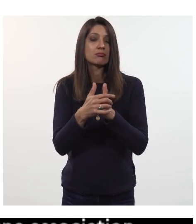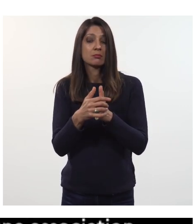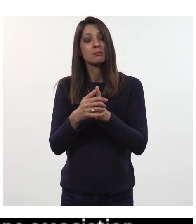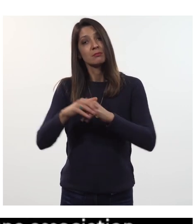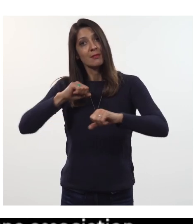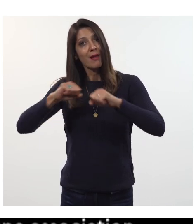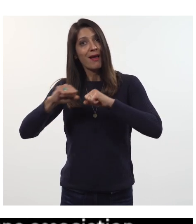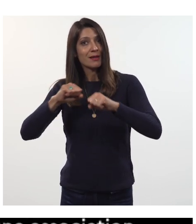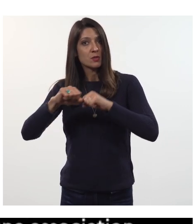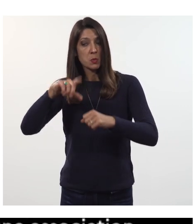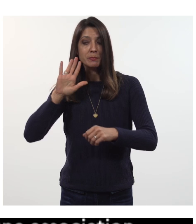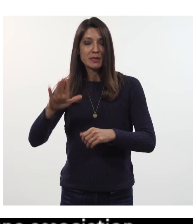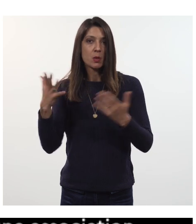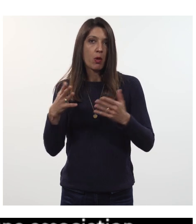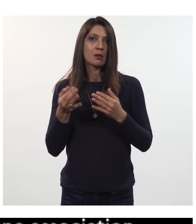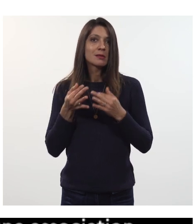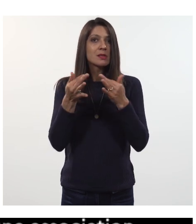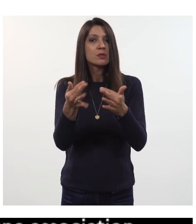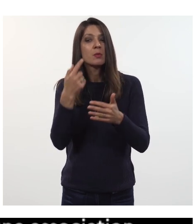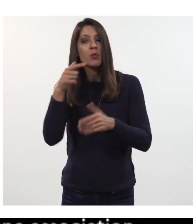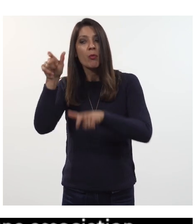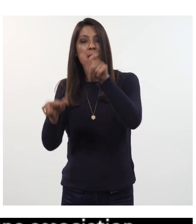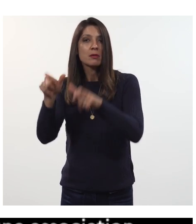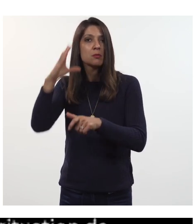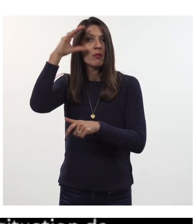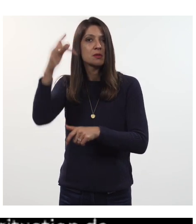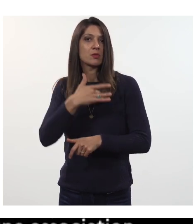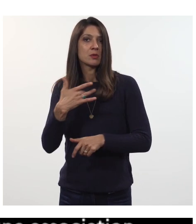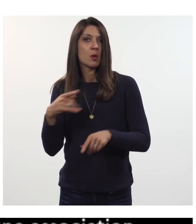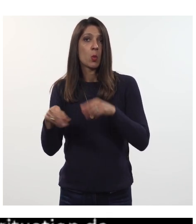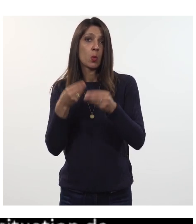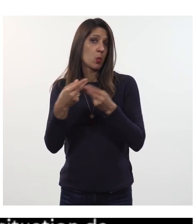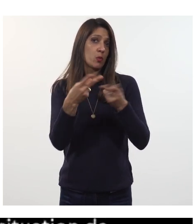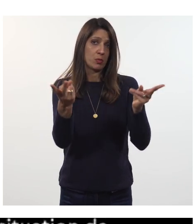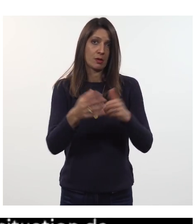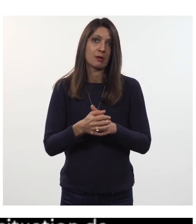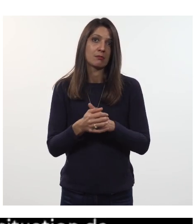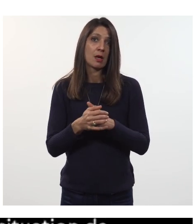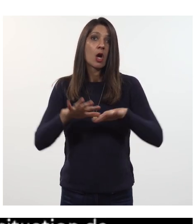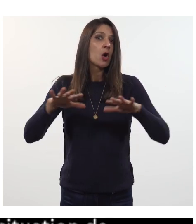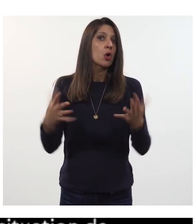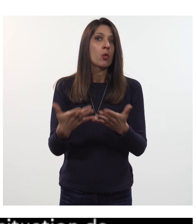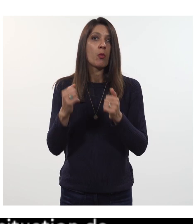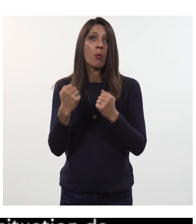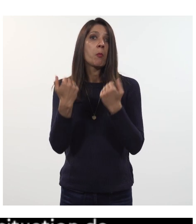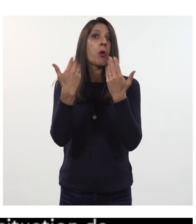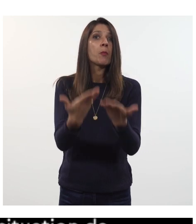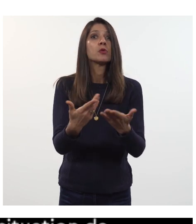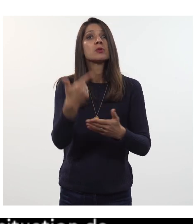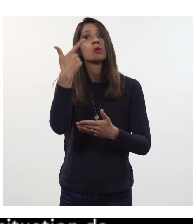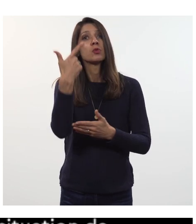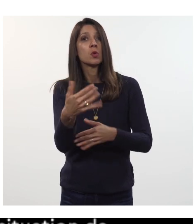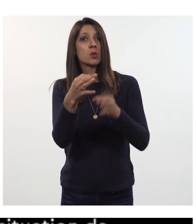de sensibilisation auprès des professionnels de santé et du grand public, notamment en diffusant 2 solutions gratuites et